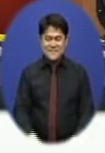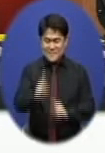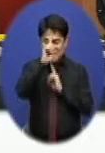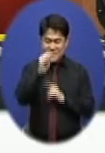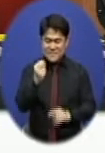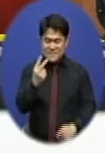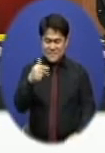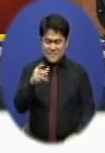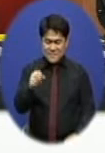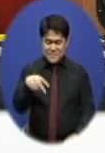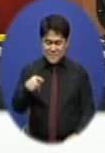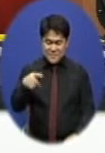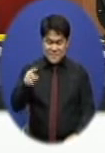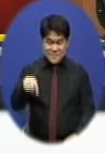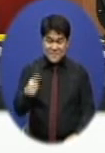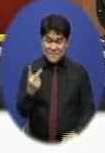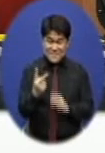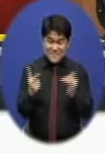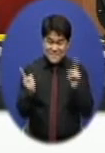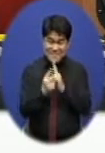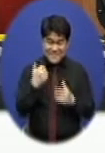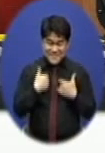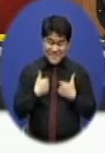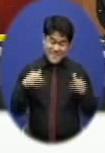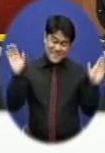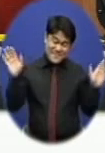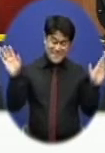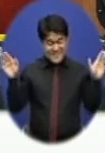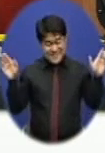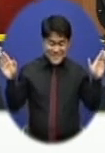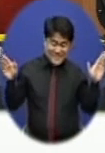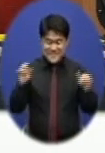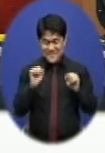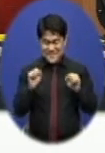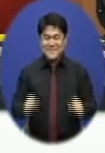이효정 서정무 씨 안녕하세요. 네. 깨꼬리 깨꼬리 깨꼬리 깨꼬리 깨꼬리.